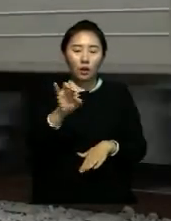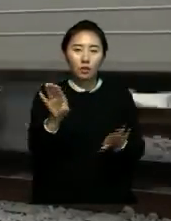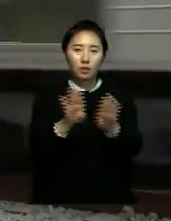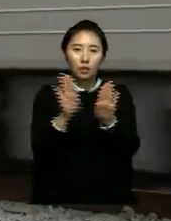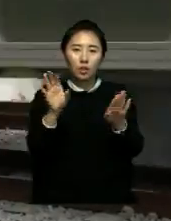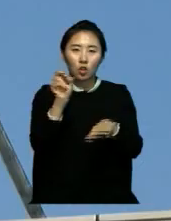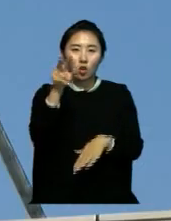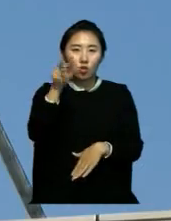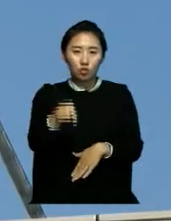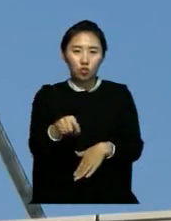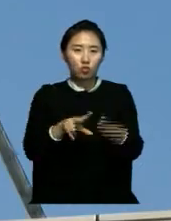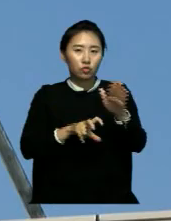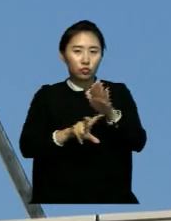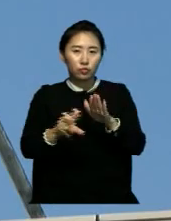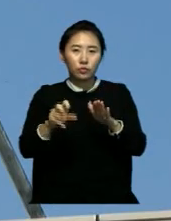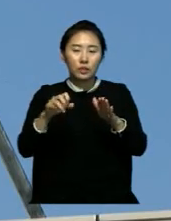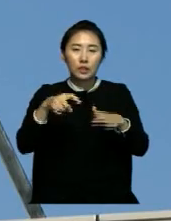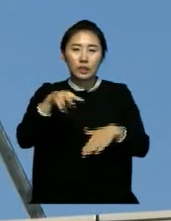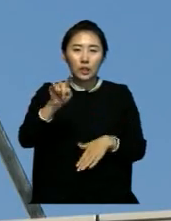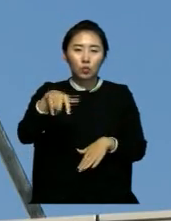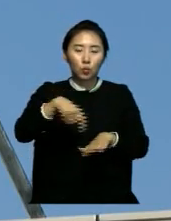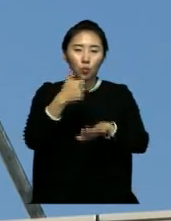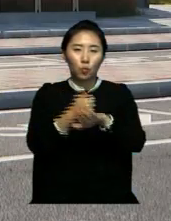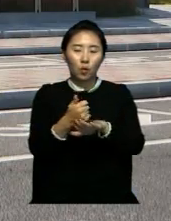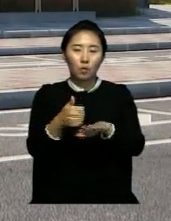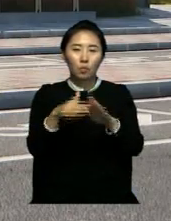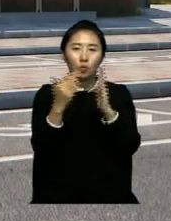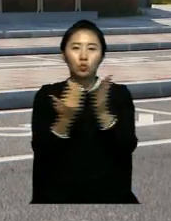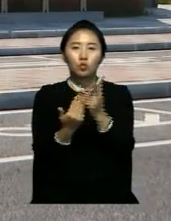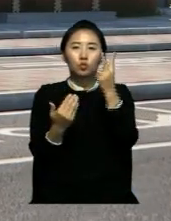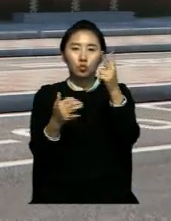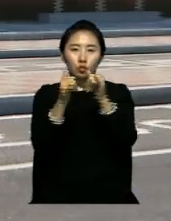따라 여주시에는 여주역과 세종대왕릉역